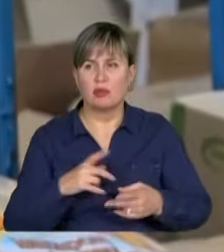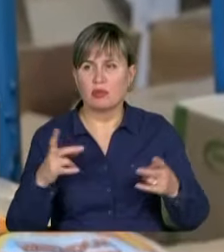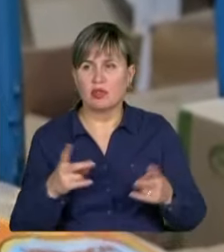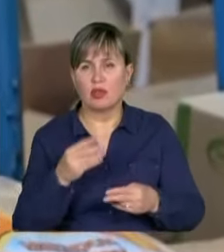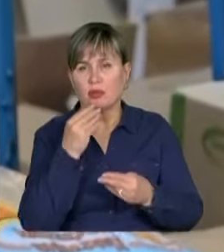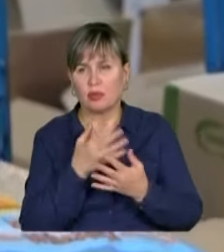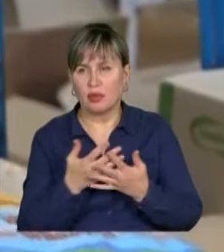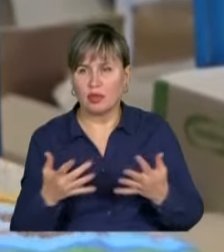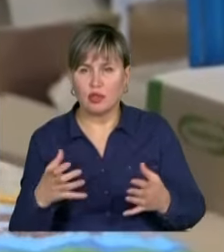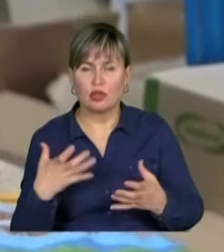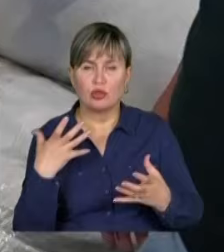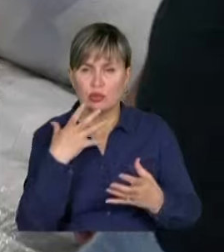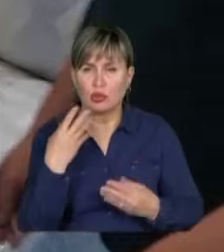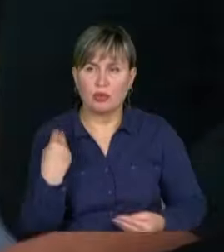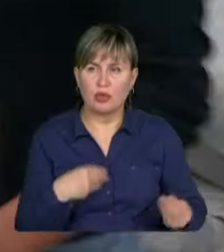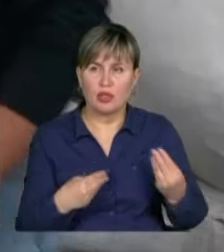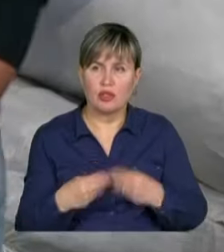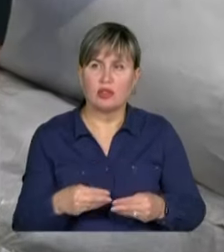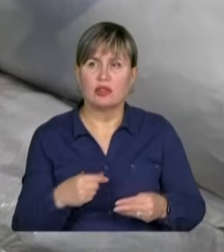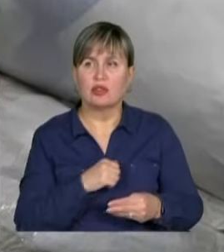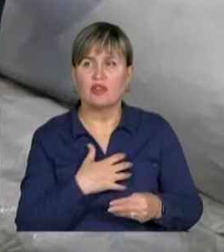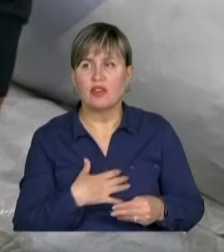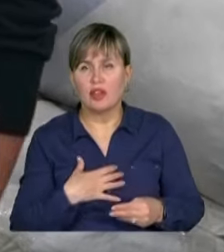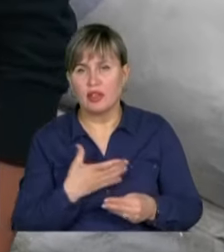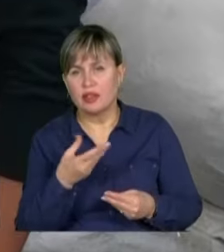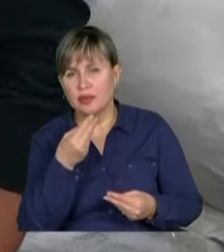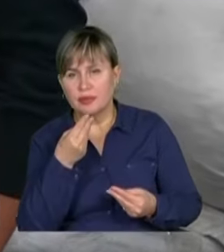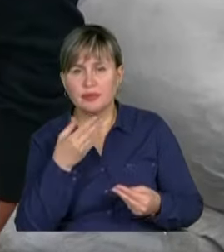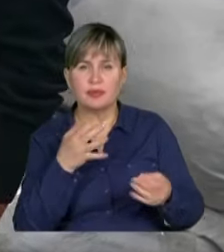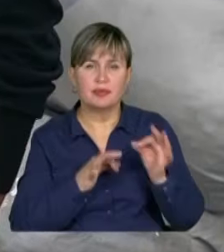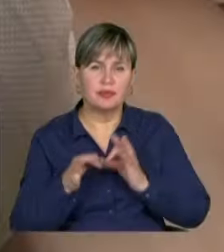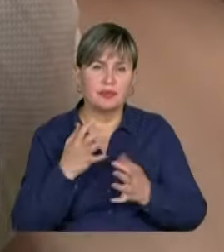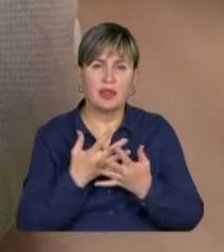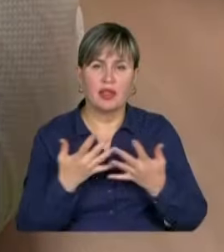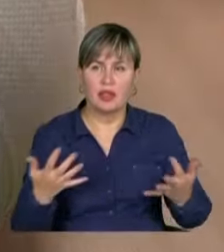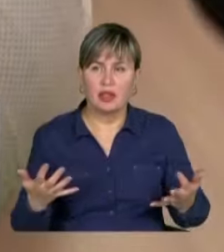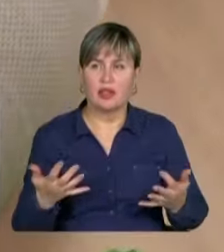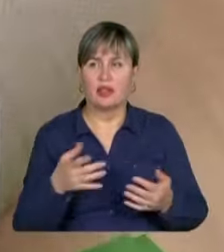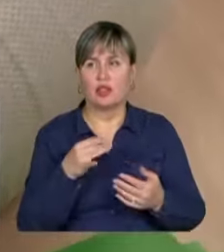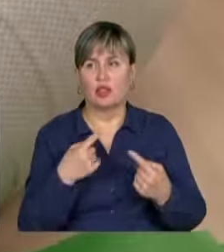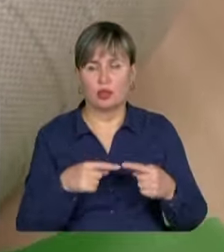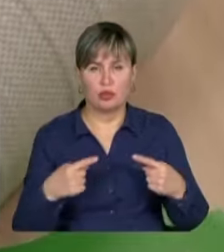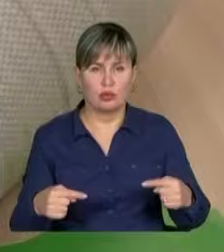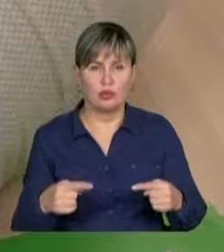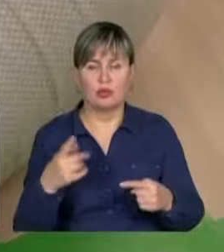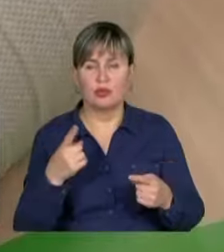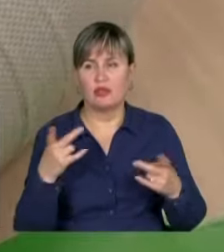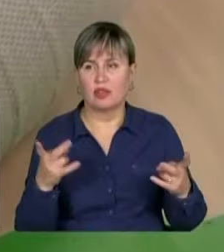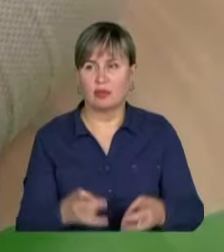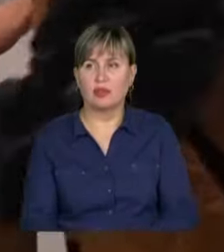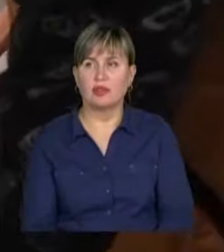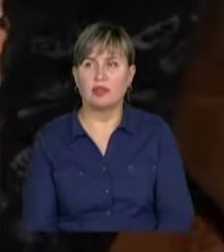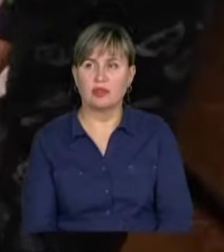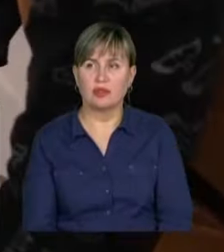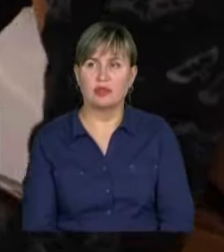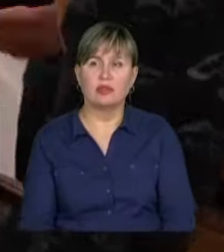Продукты питания, теплую одежду, постельные принадлежности, хозяйственные товары, гигиенические средства и другие предметы первой необходимости.